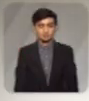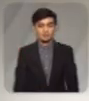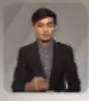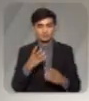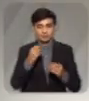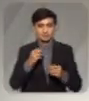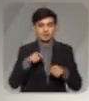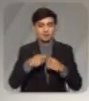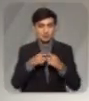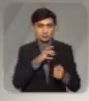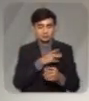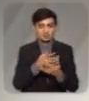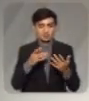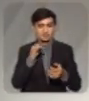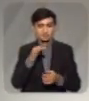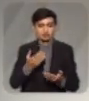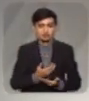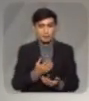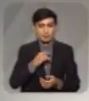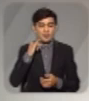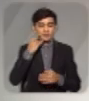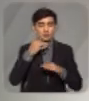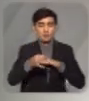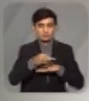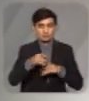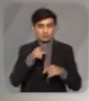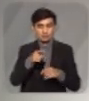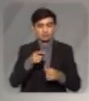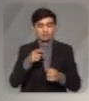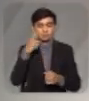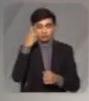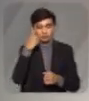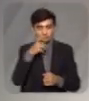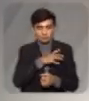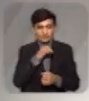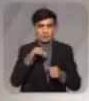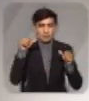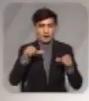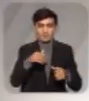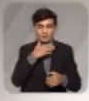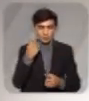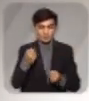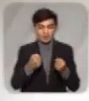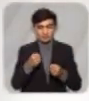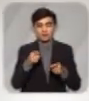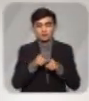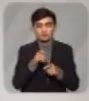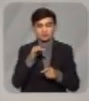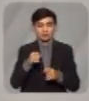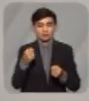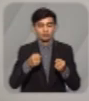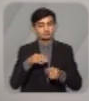Целый букет правонарушений совершил житель Павлодарской области. Он, будучи пьяным, не имея прав на управление автомобилем,